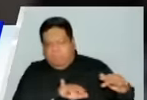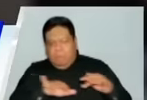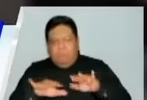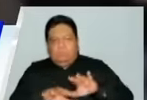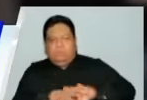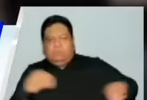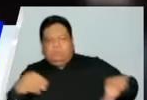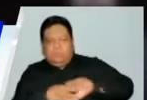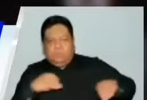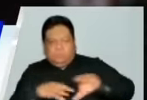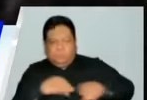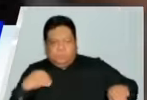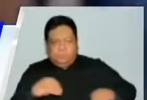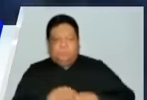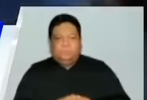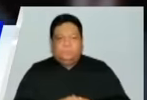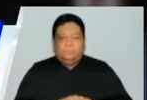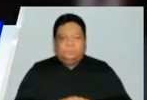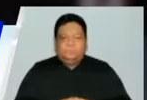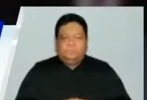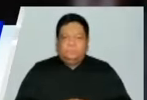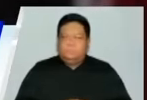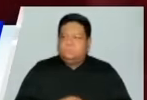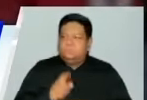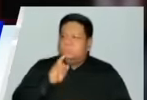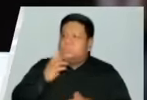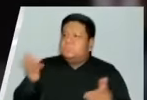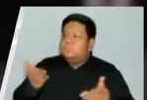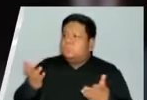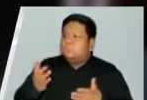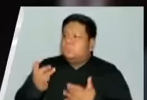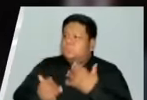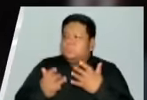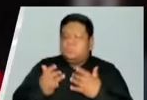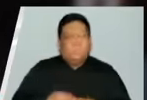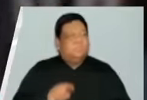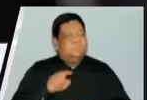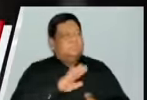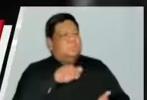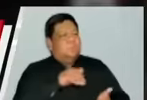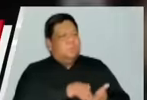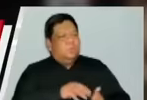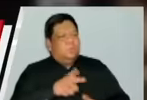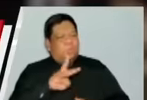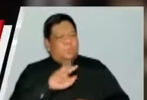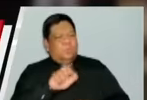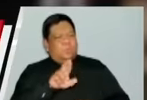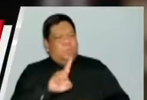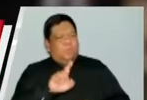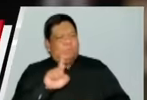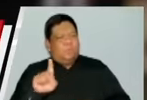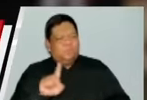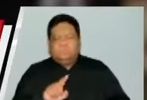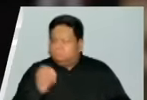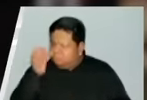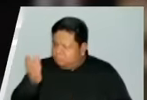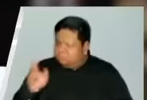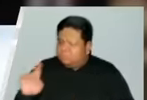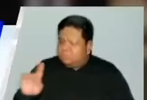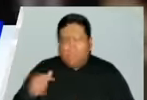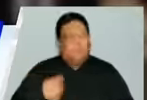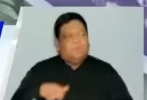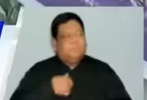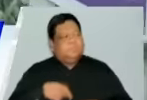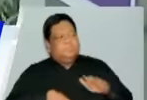daw yung sunog? Ward 1 po. Pero anong sabi sa inyo, umalis na rin? Lumabas po kami para safe po lahat ng mga